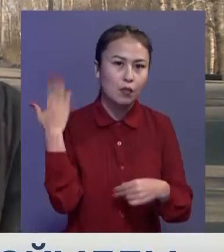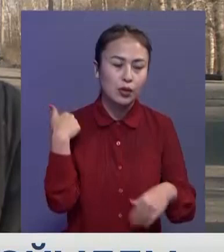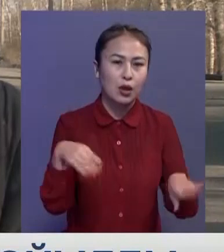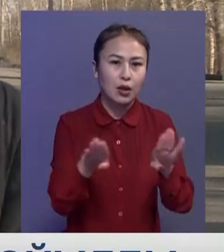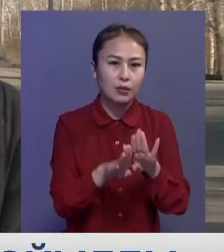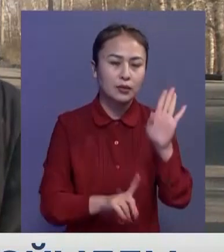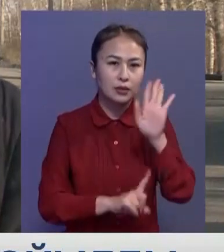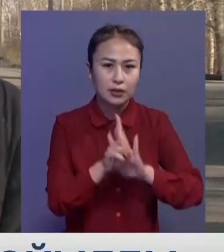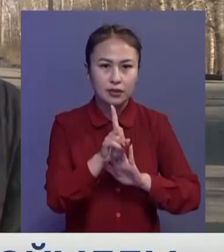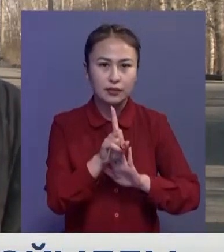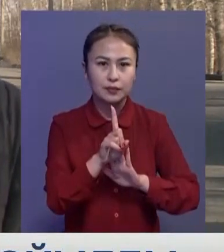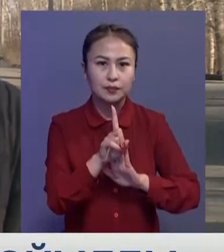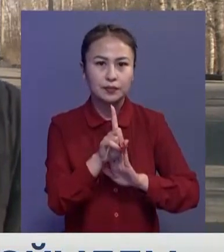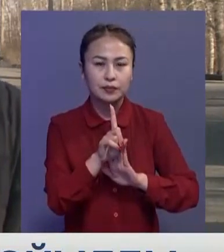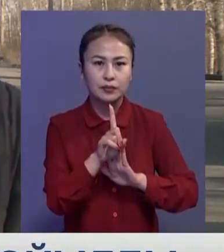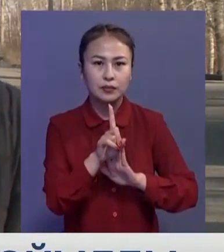қалыптасқан. Сол